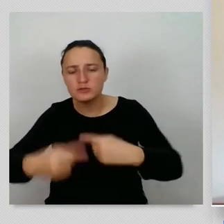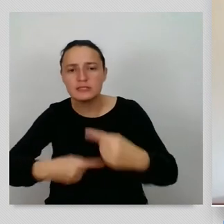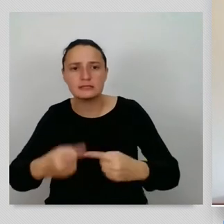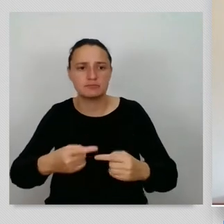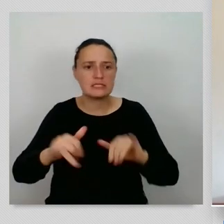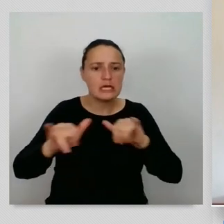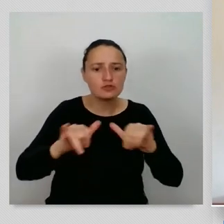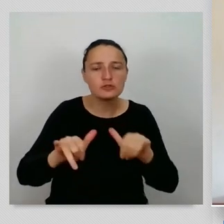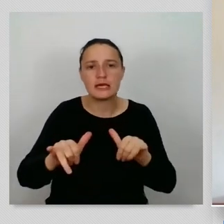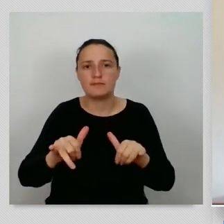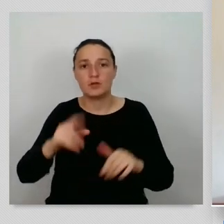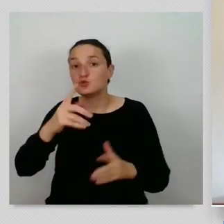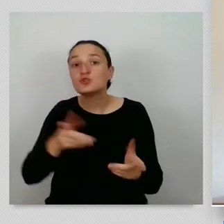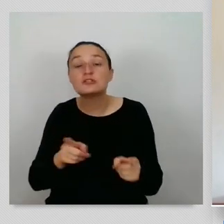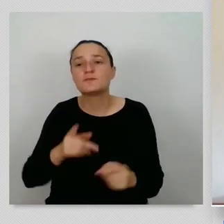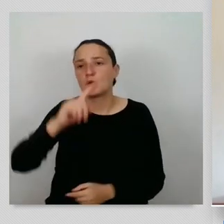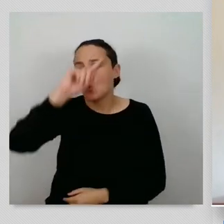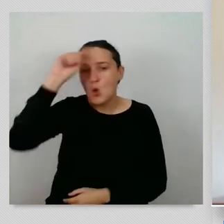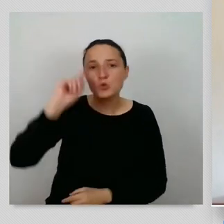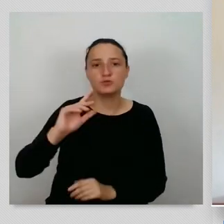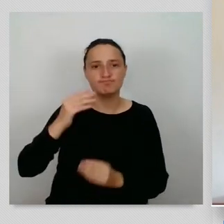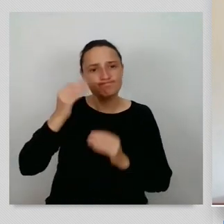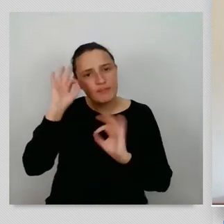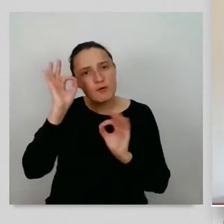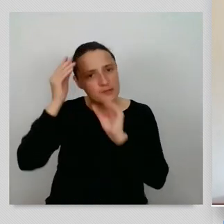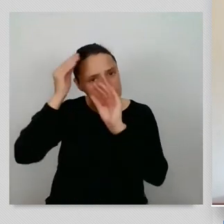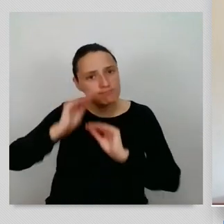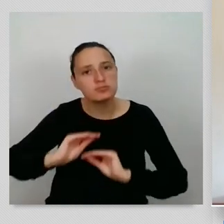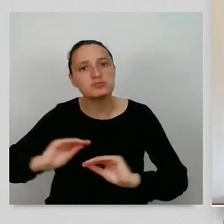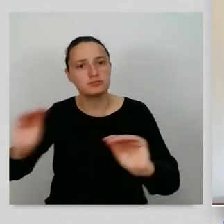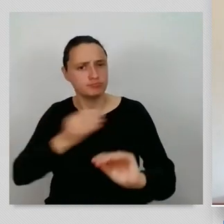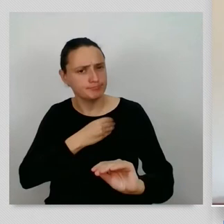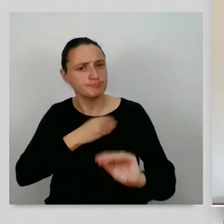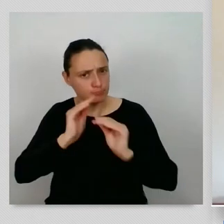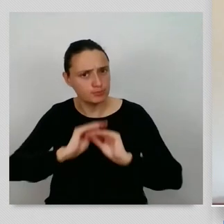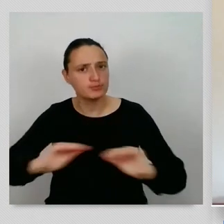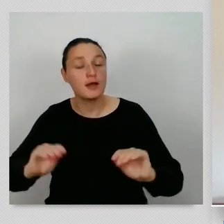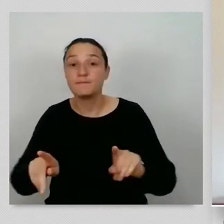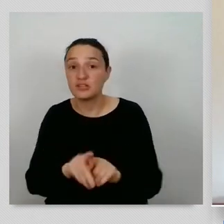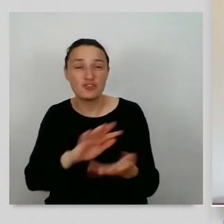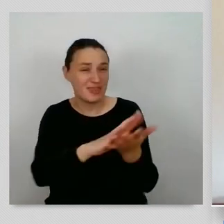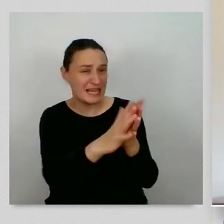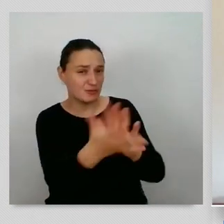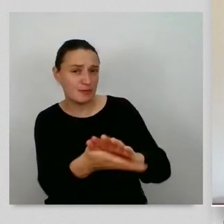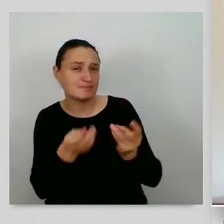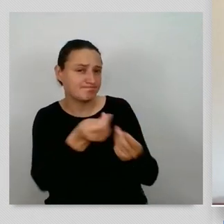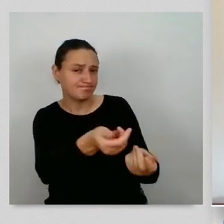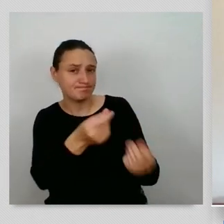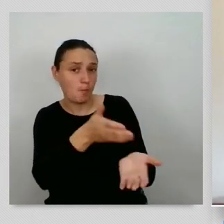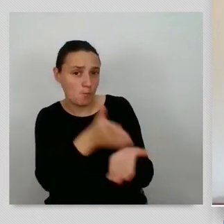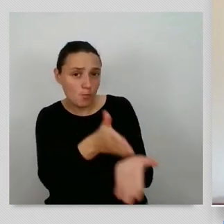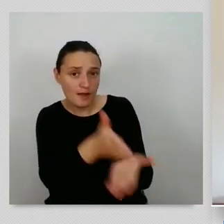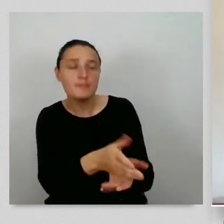informujemy rzetelnie ludzi, jeżeli pomagamy w tej transformacji, również finansowo, to wszystko to jest do